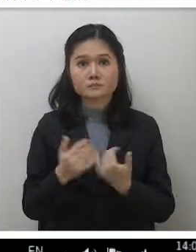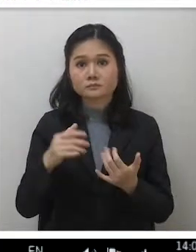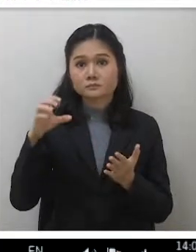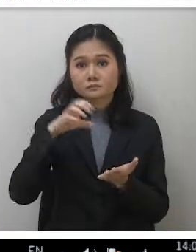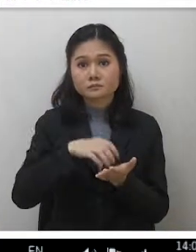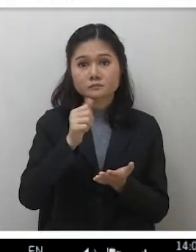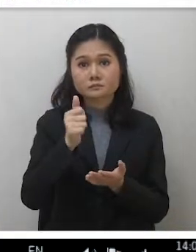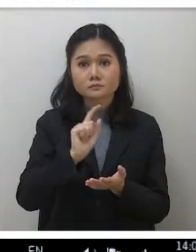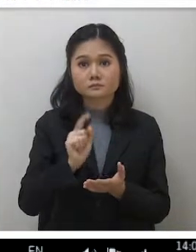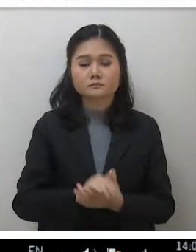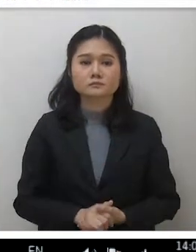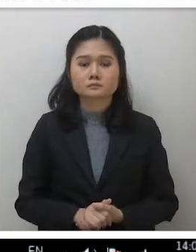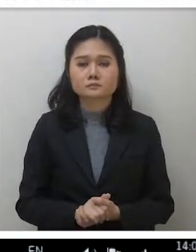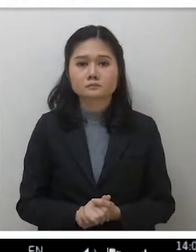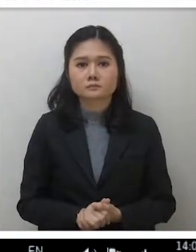ไหมครับ